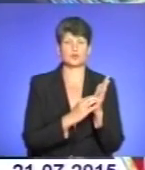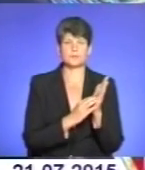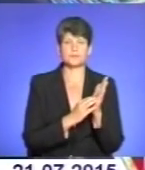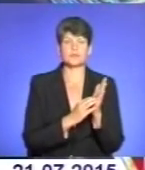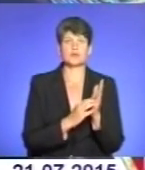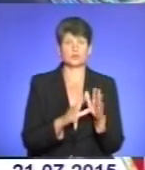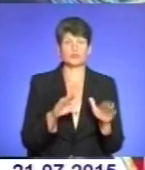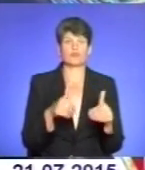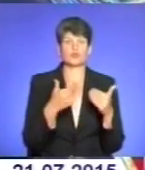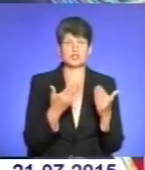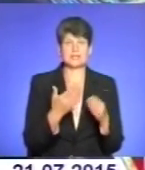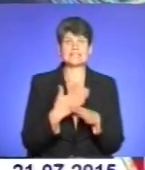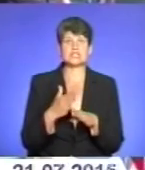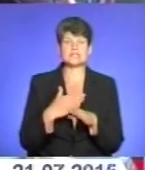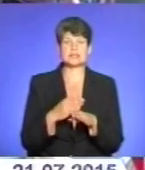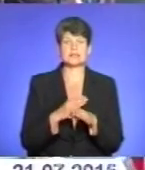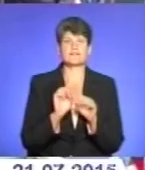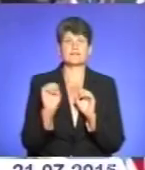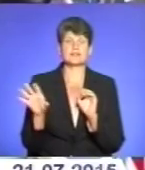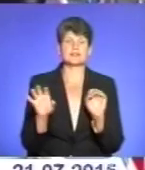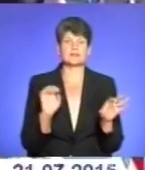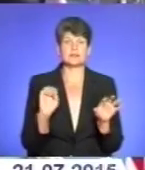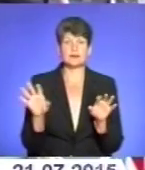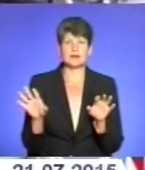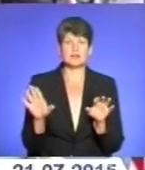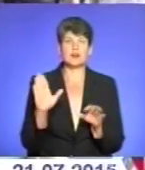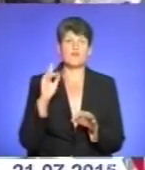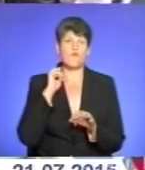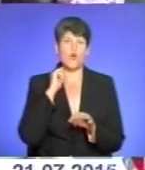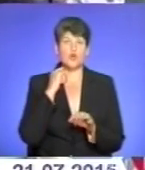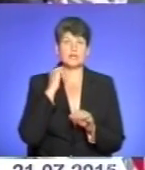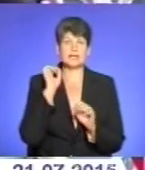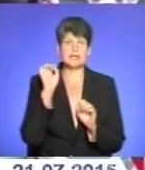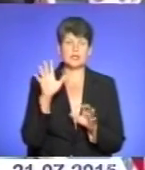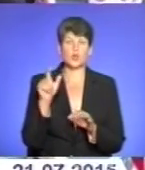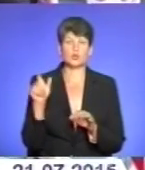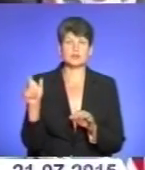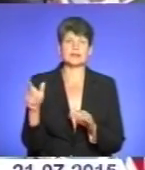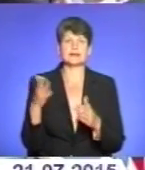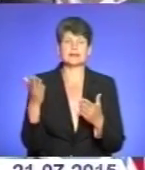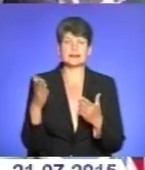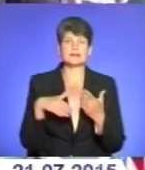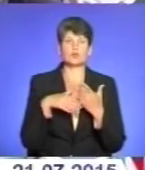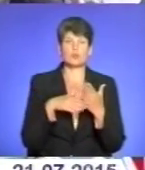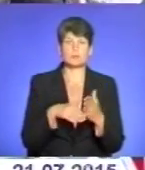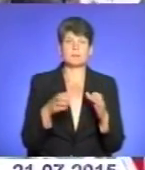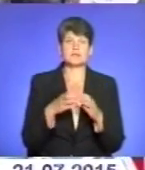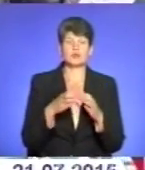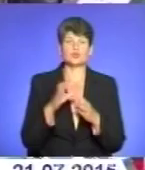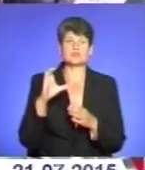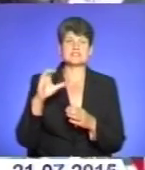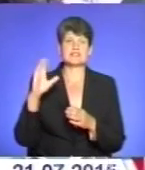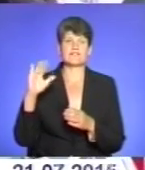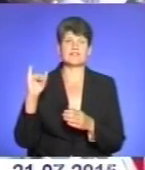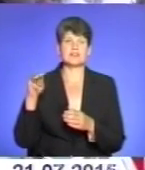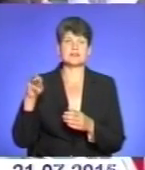тут, частина пішла на батальйон на Волині, людям, які волонтерам, які допомагали батальйону